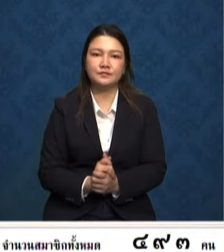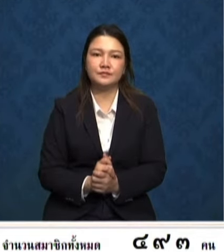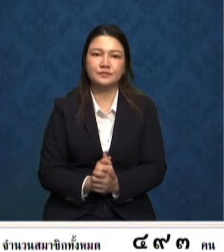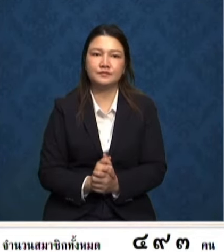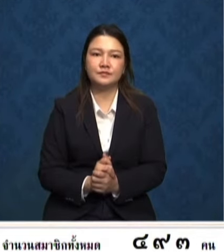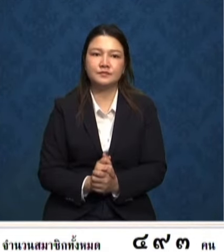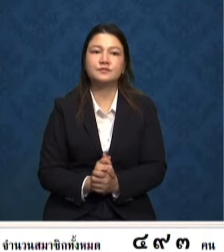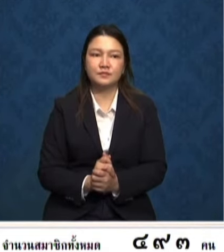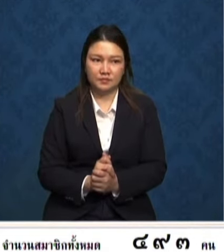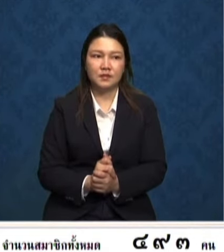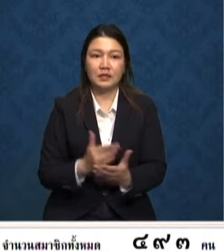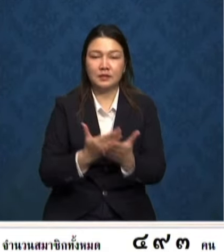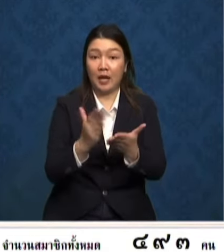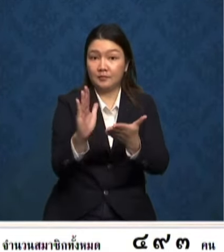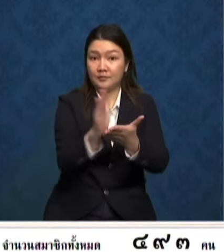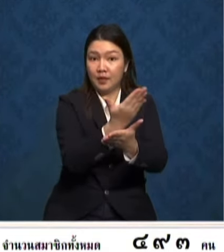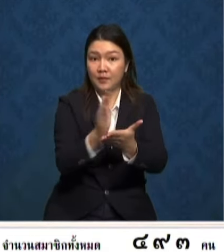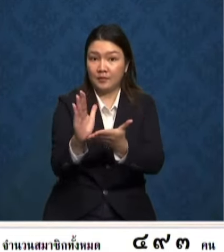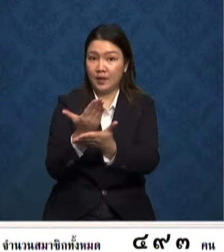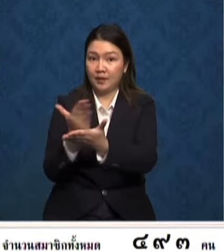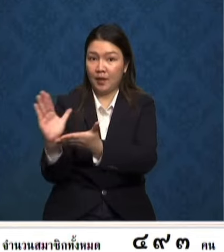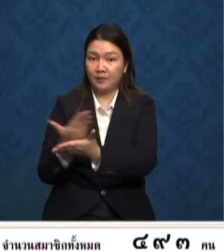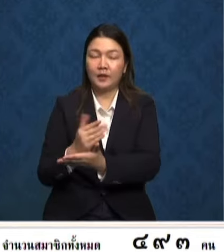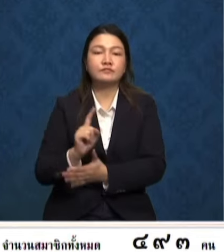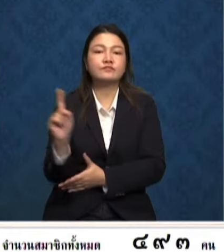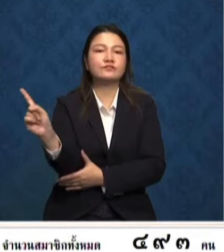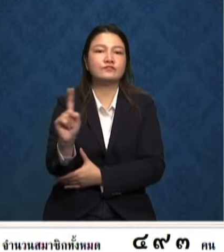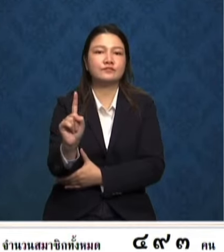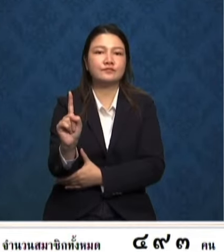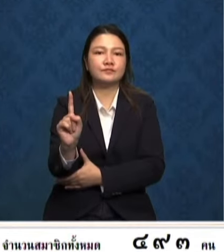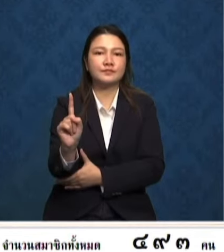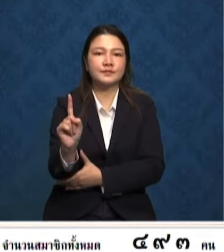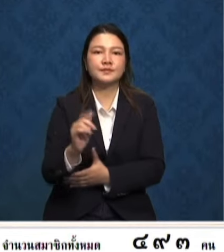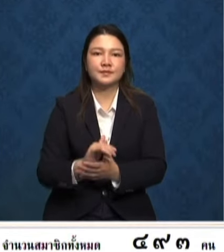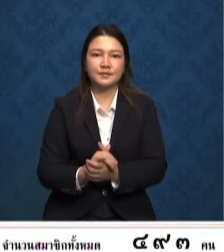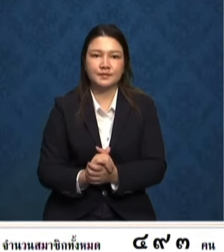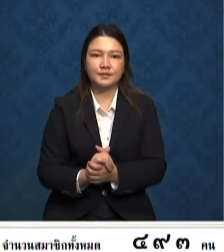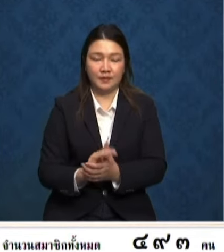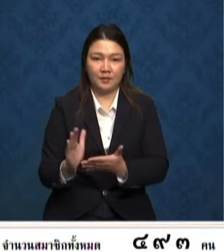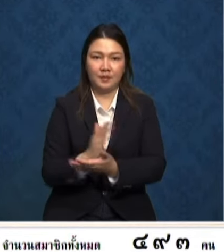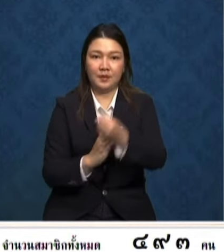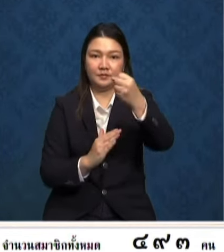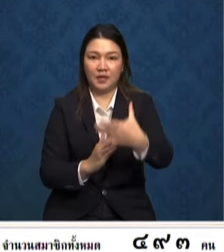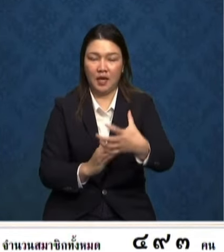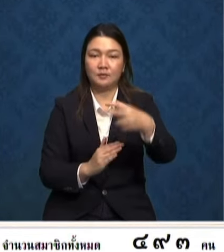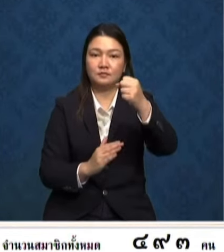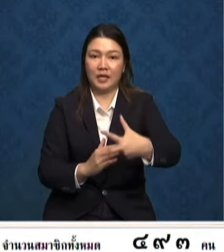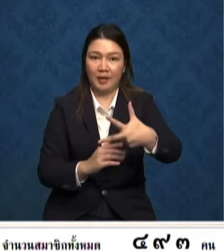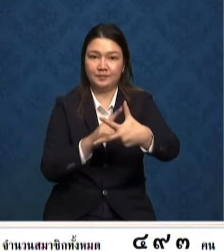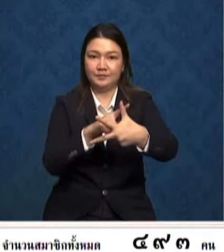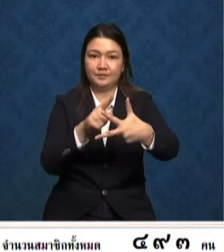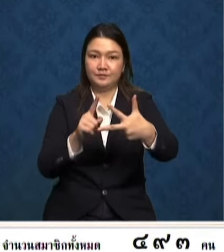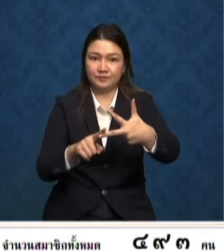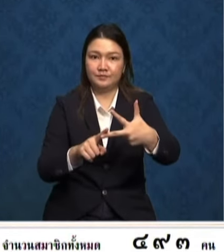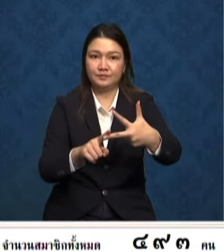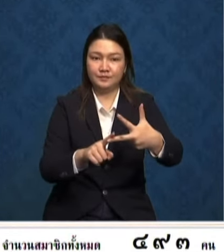มีการจัดสรรปันส่วนไปเช่นไรผมขอแยกเป็น3ก้อนเพื่อความเข้า